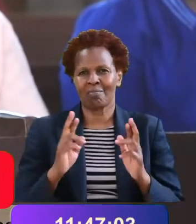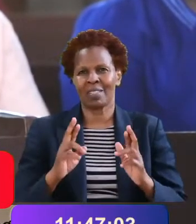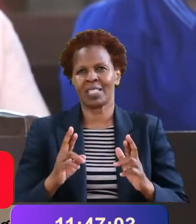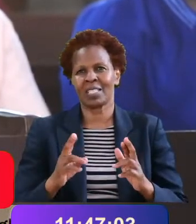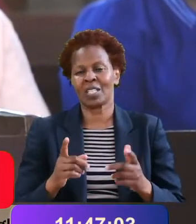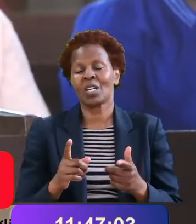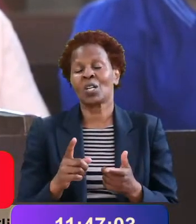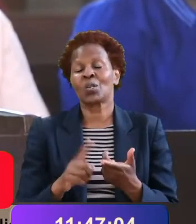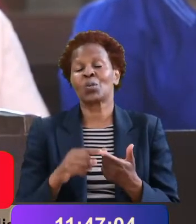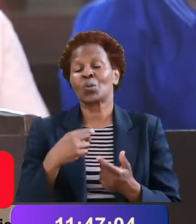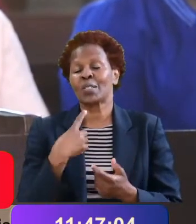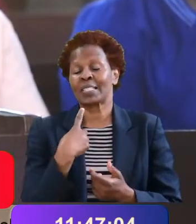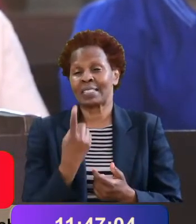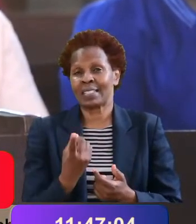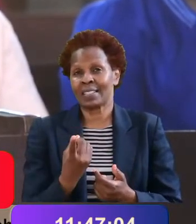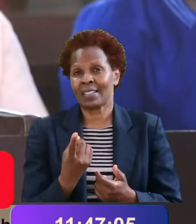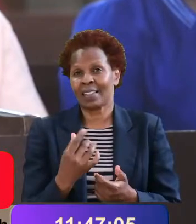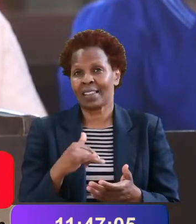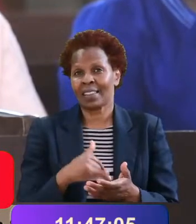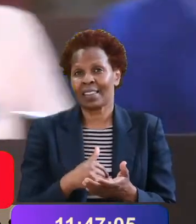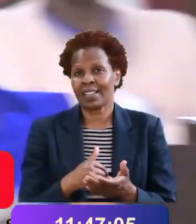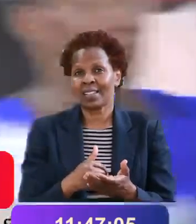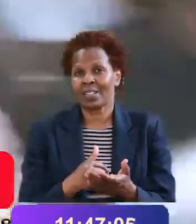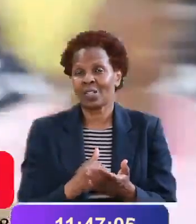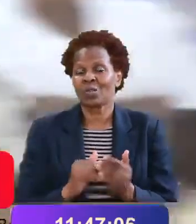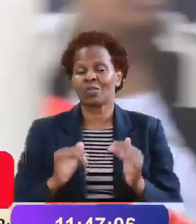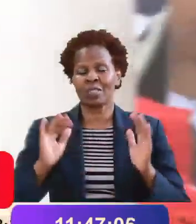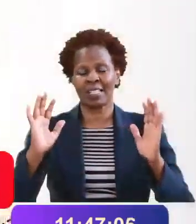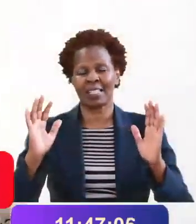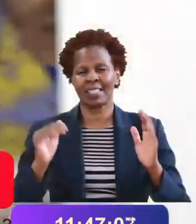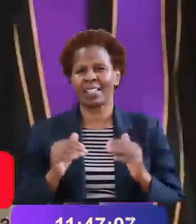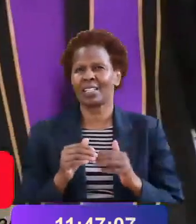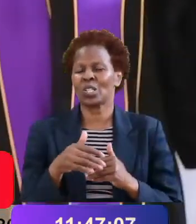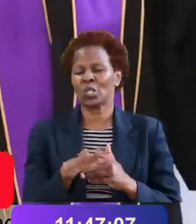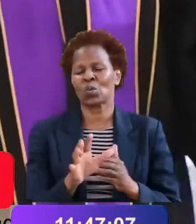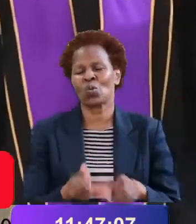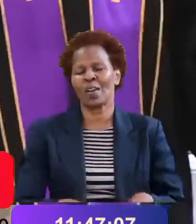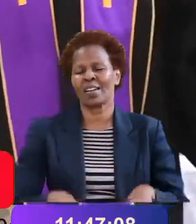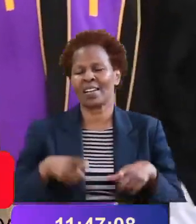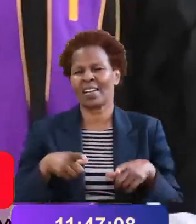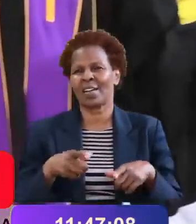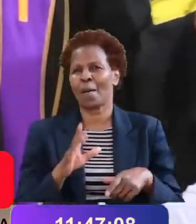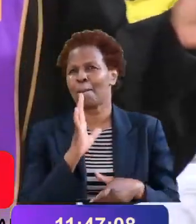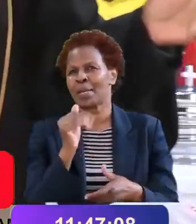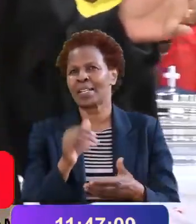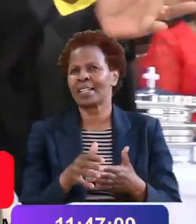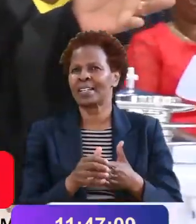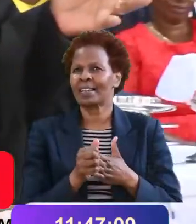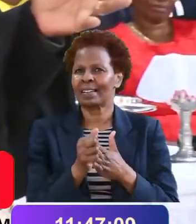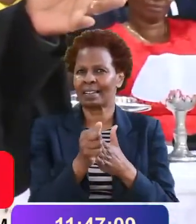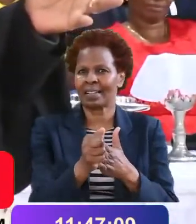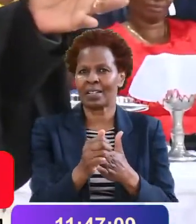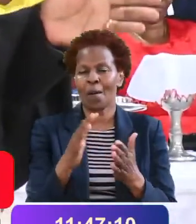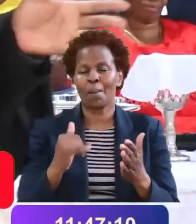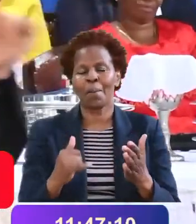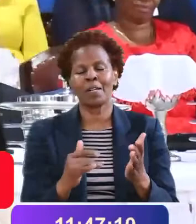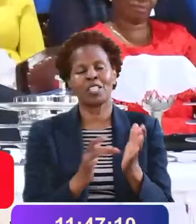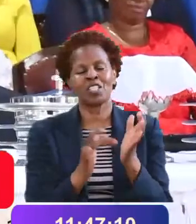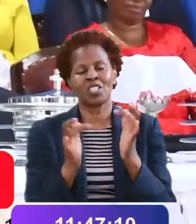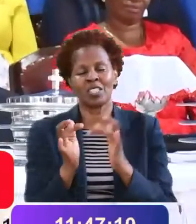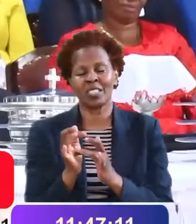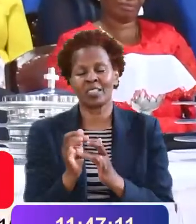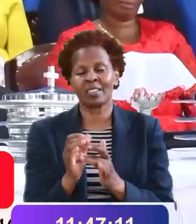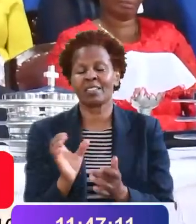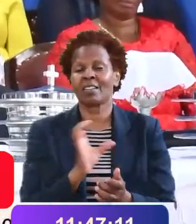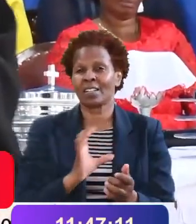ingie, ningetaka maisha yangu itawaliwe na Bwana Yesu Kristo. Are you there and you want to receive Jesus Christ as your personal savior? Hivyo ndivyo